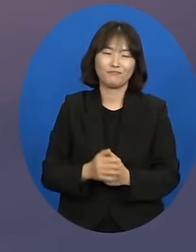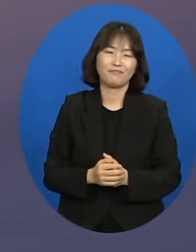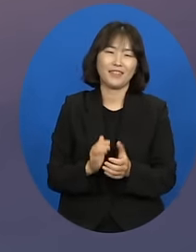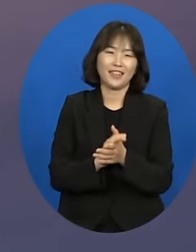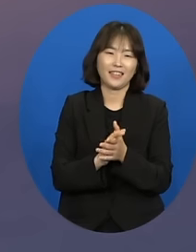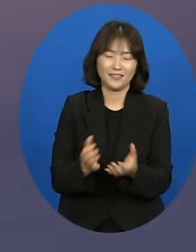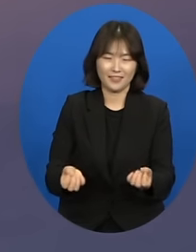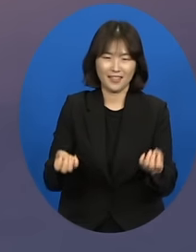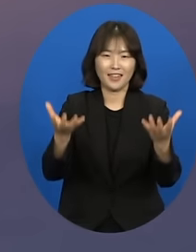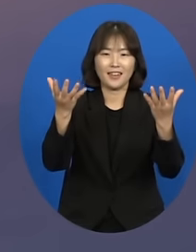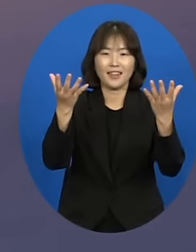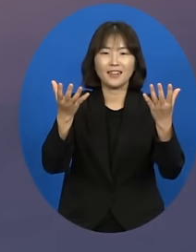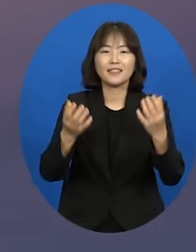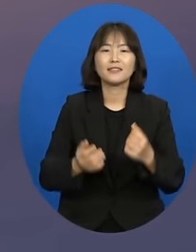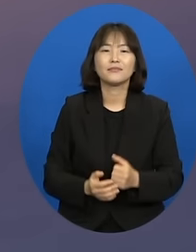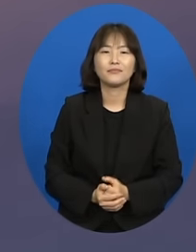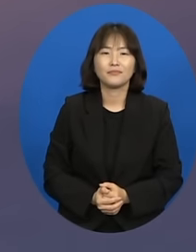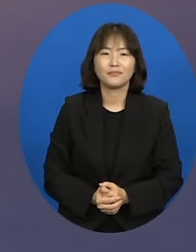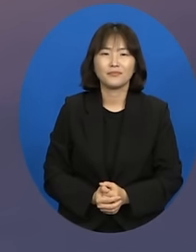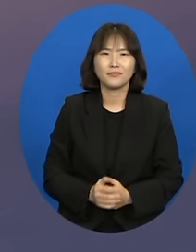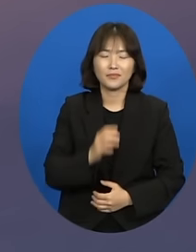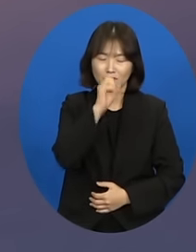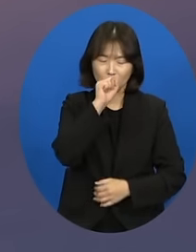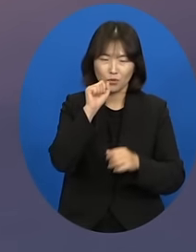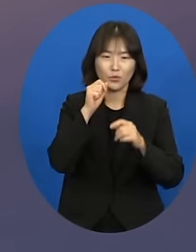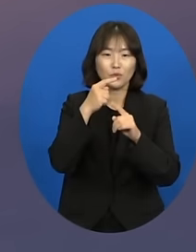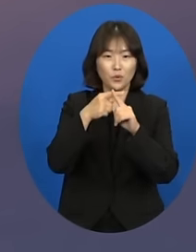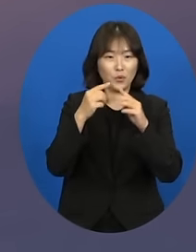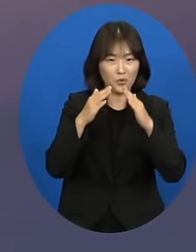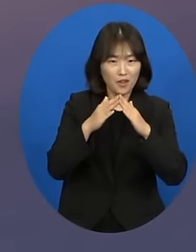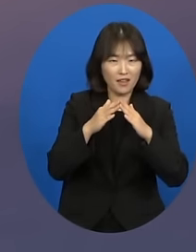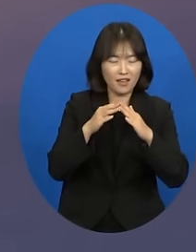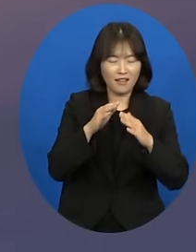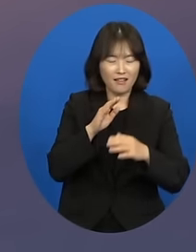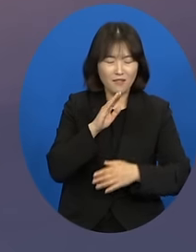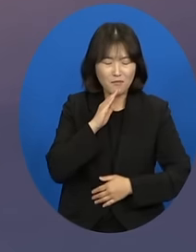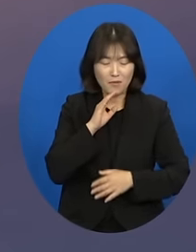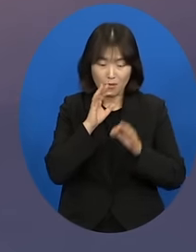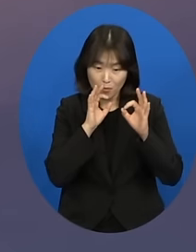할렐루야. 이 좋은 교회들 역시 기도에 진심으로